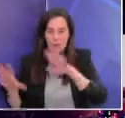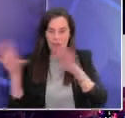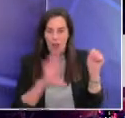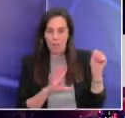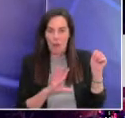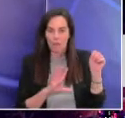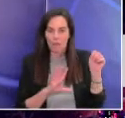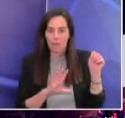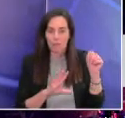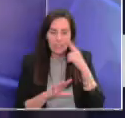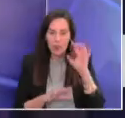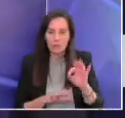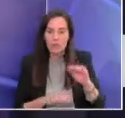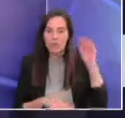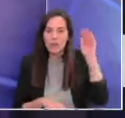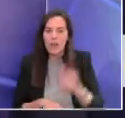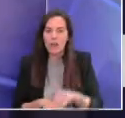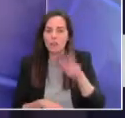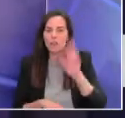ל-3,900, תקשיבו טוב, ירדתי